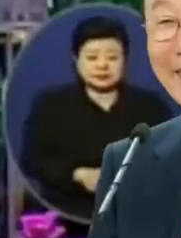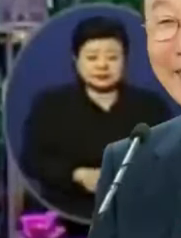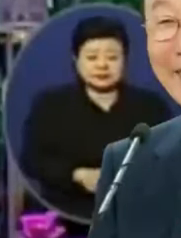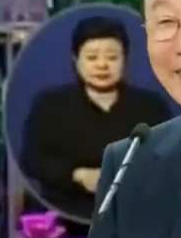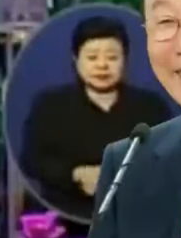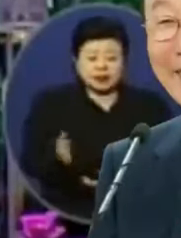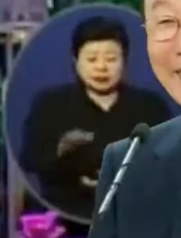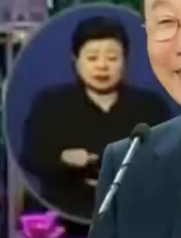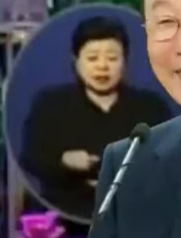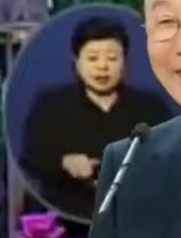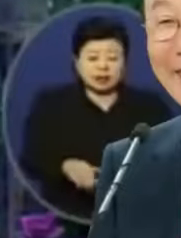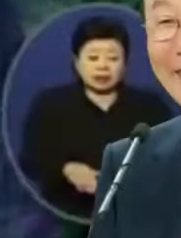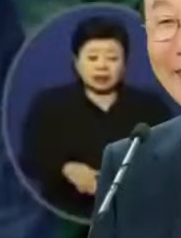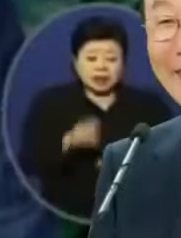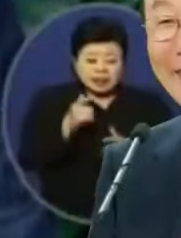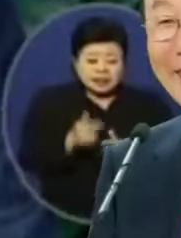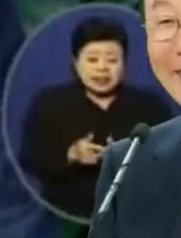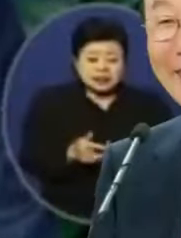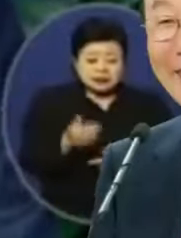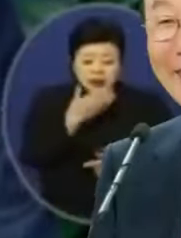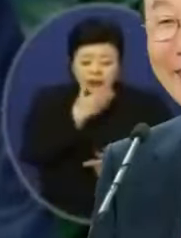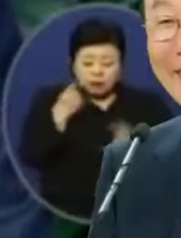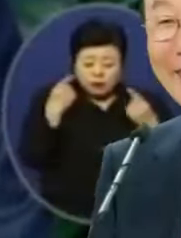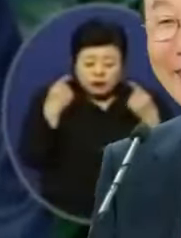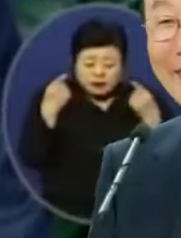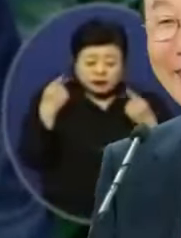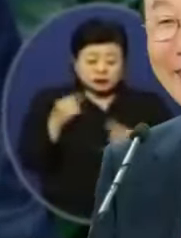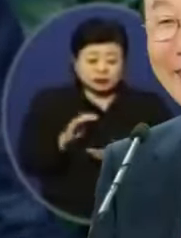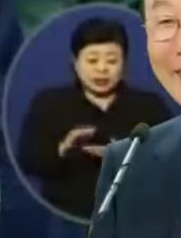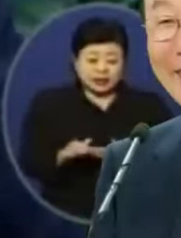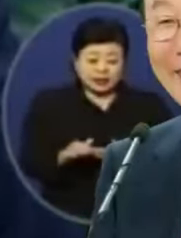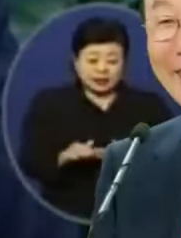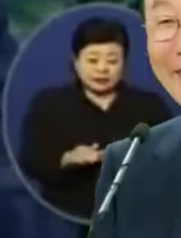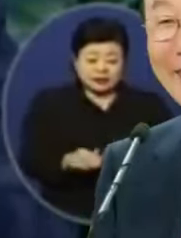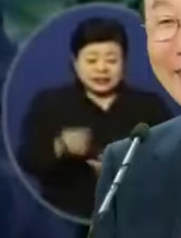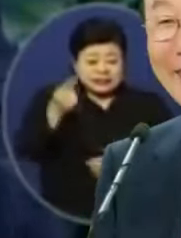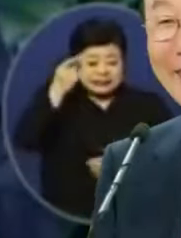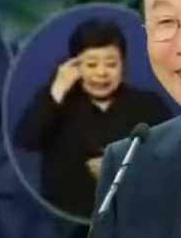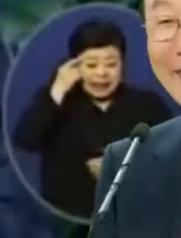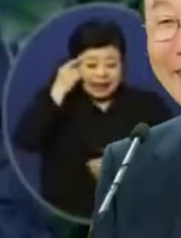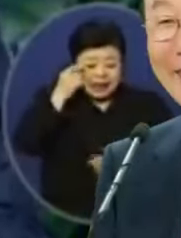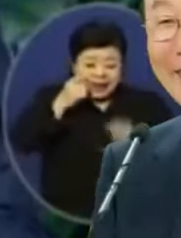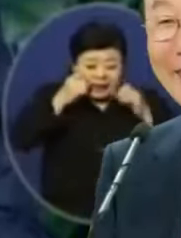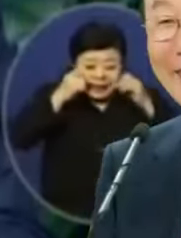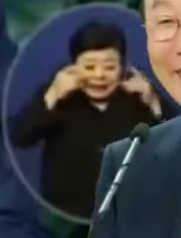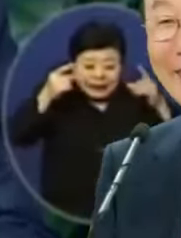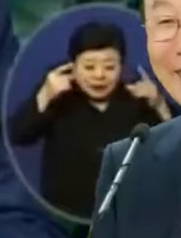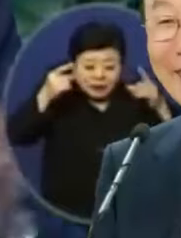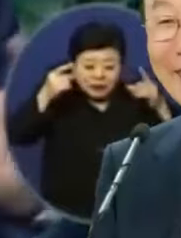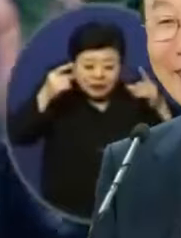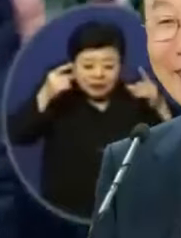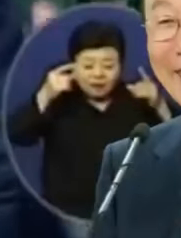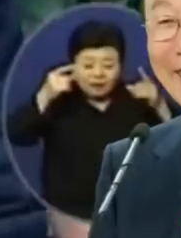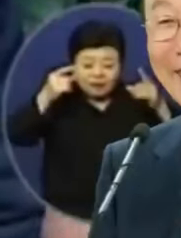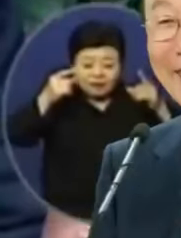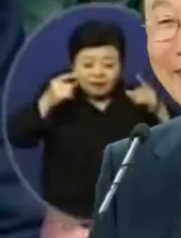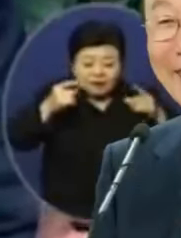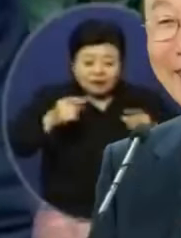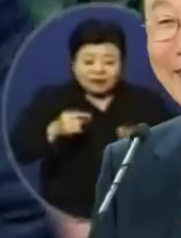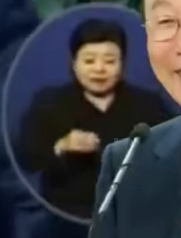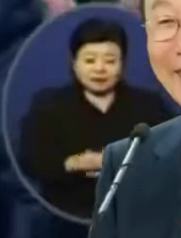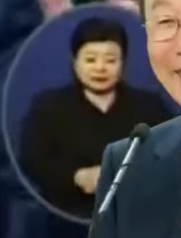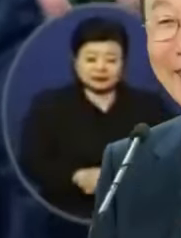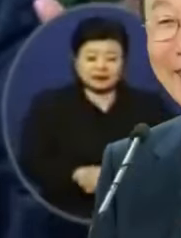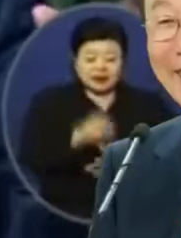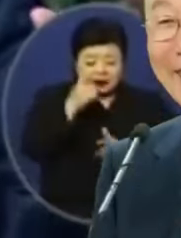그러나 우리는 예수 그리스도의 복음을 듣고 난 다음에 우리의 생각에 깨달아야 될 것은 즉 늘 제가